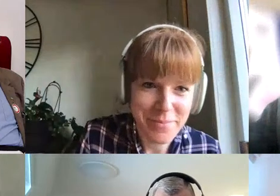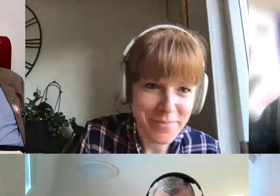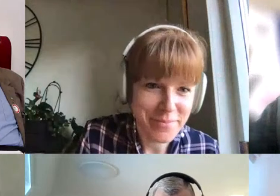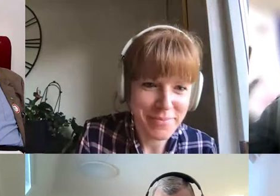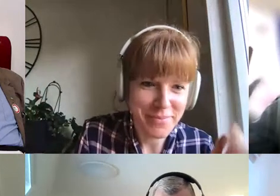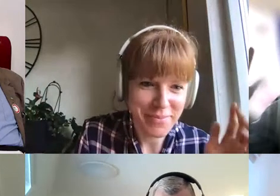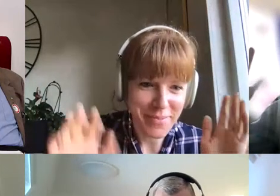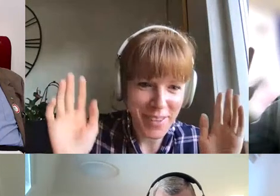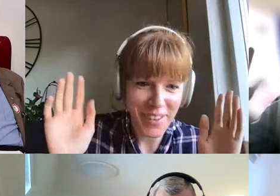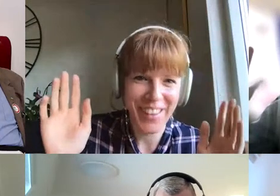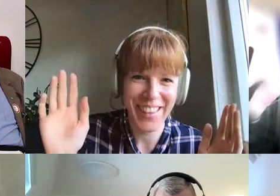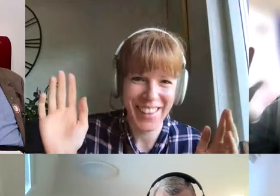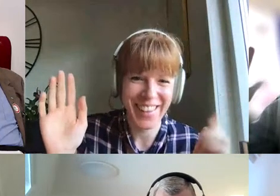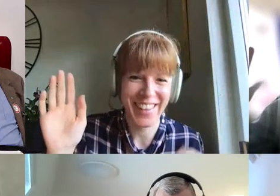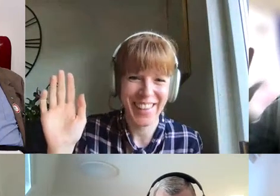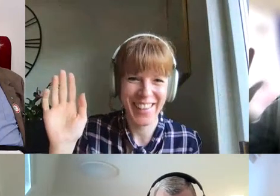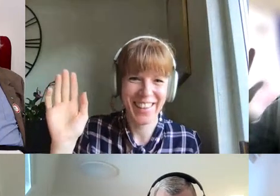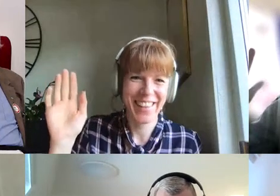knät.